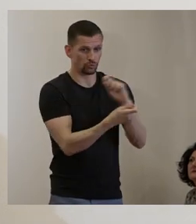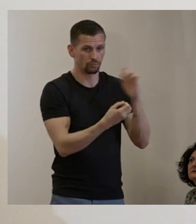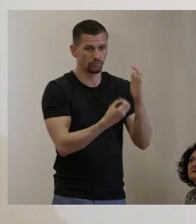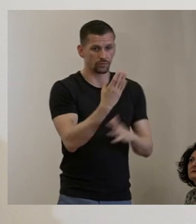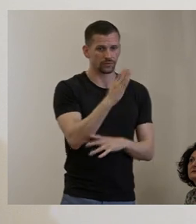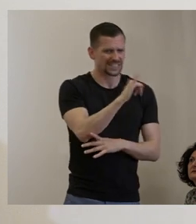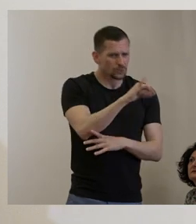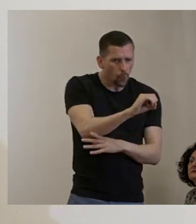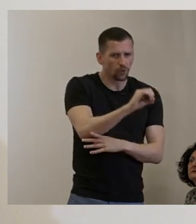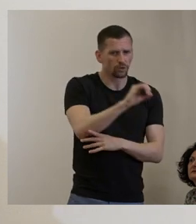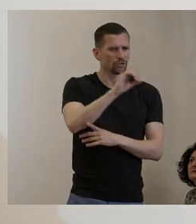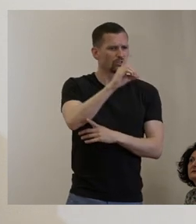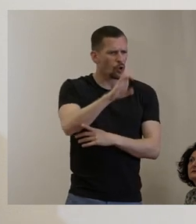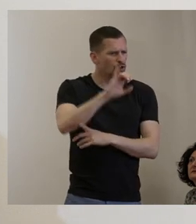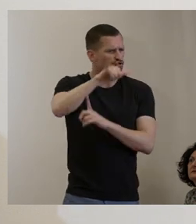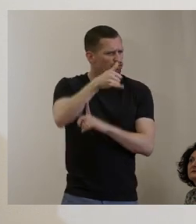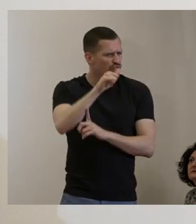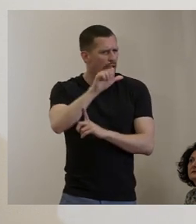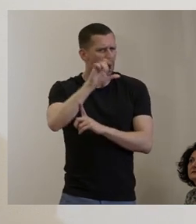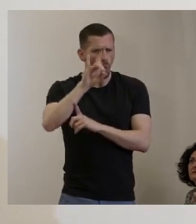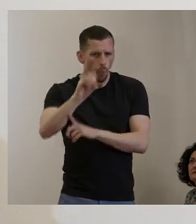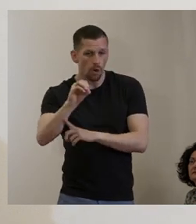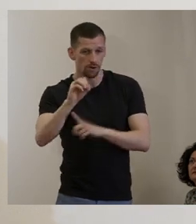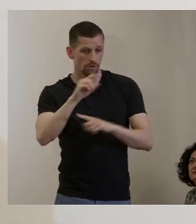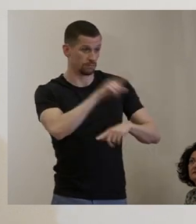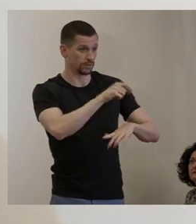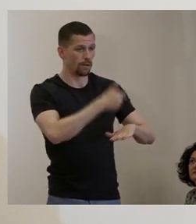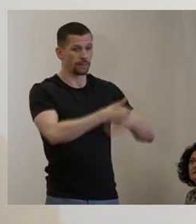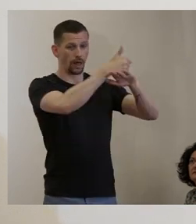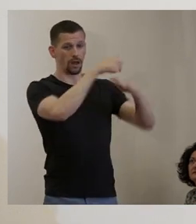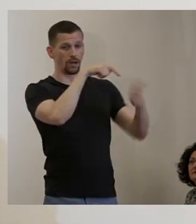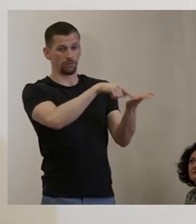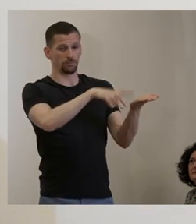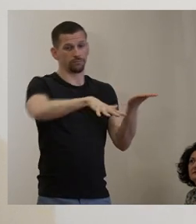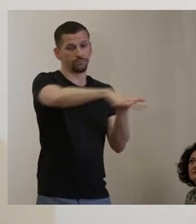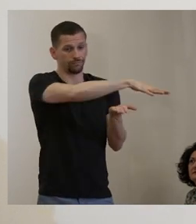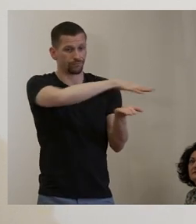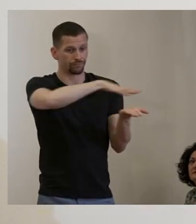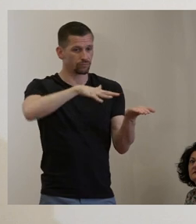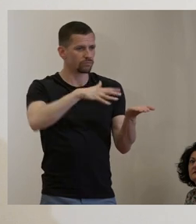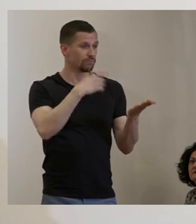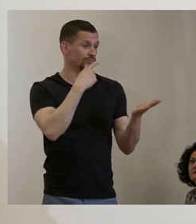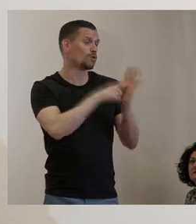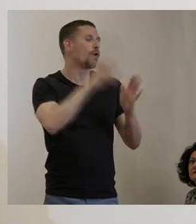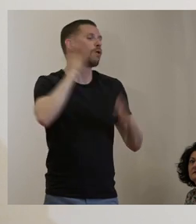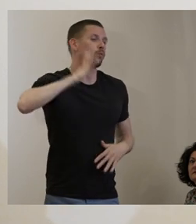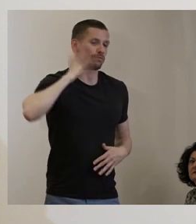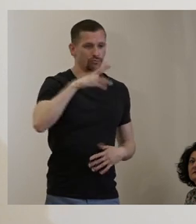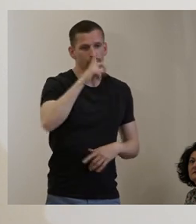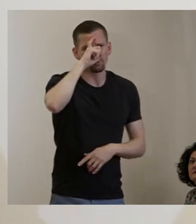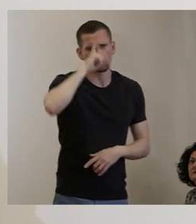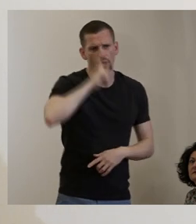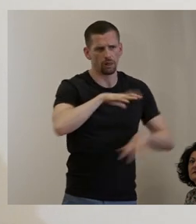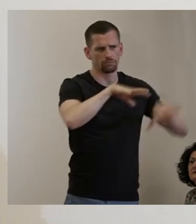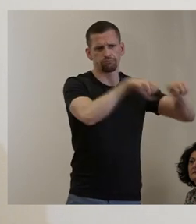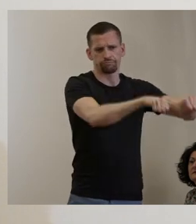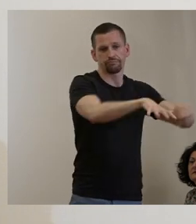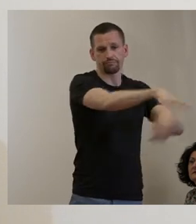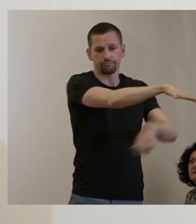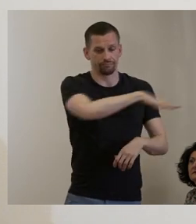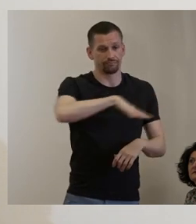du Brésil et du Portugal. C'est le seul cas d'empire colonial où la capitale devient une capitale